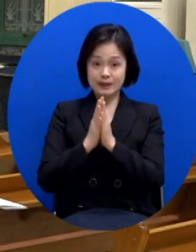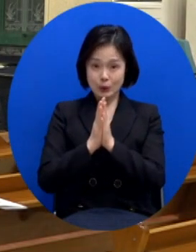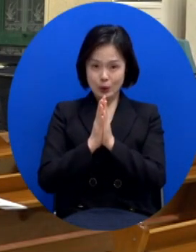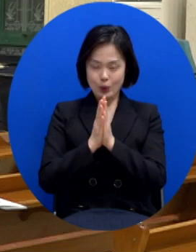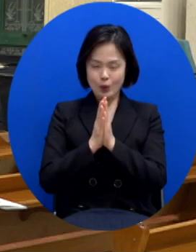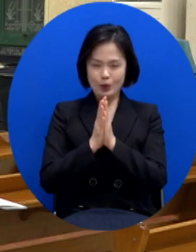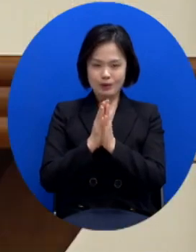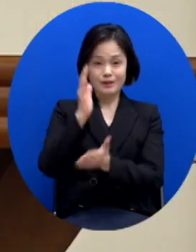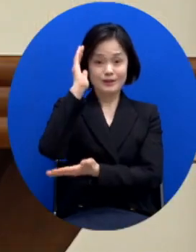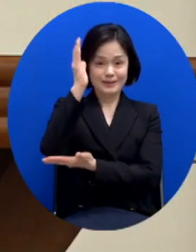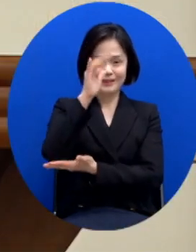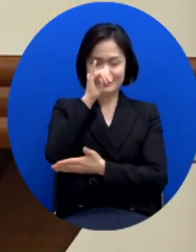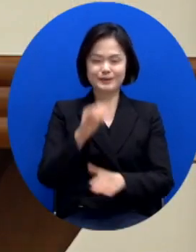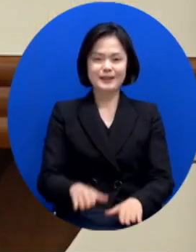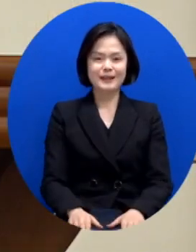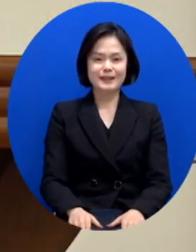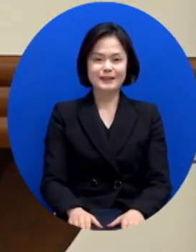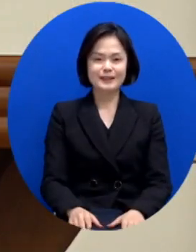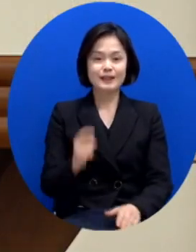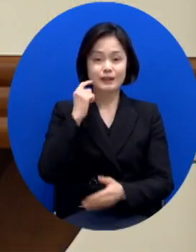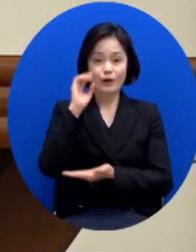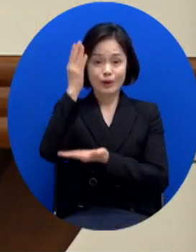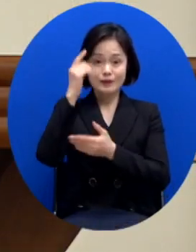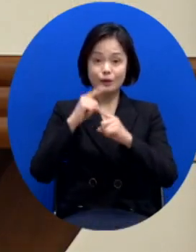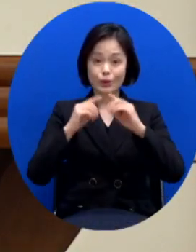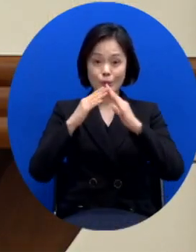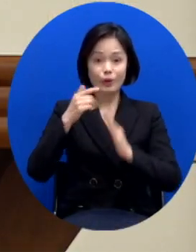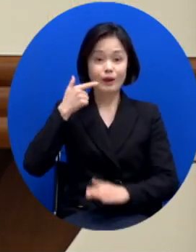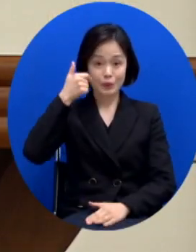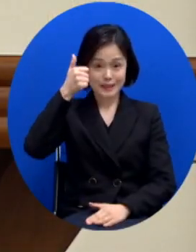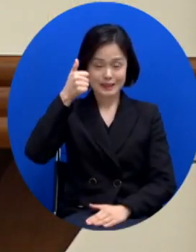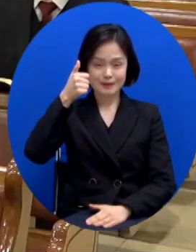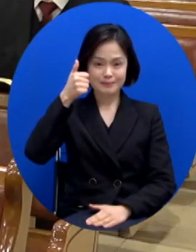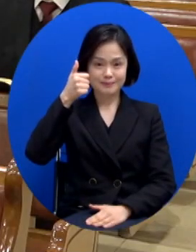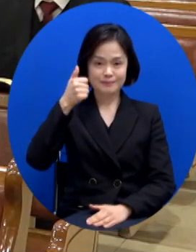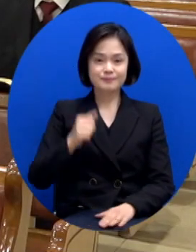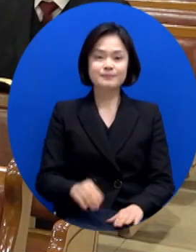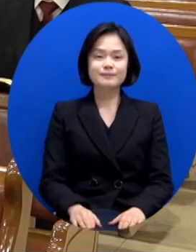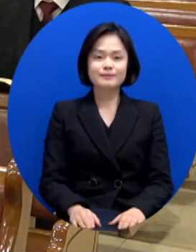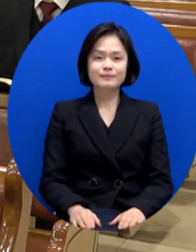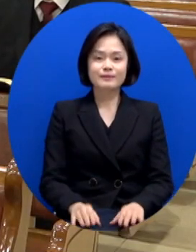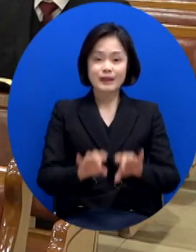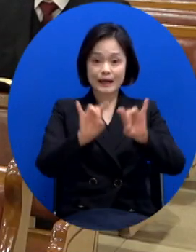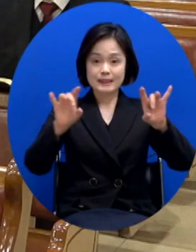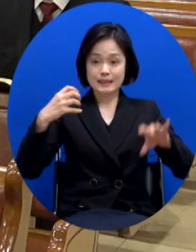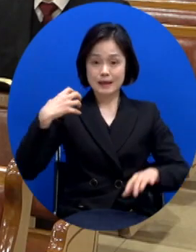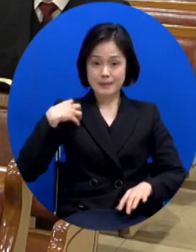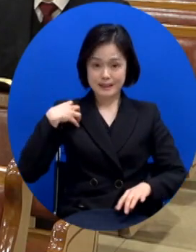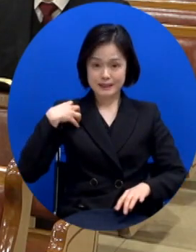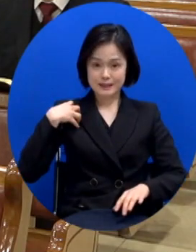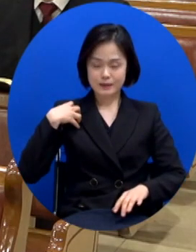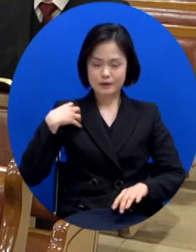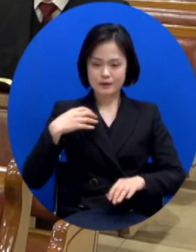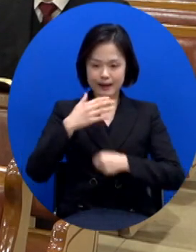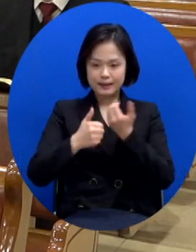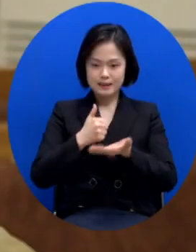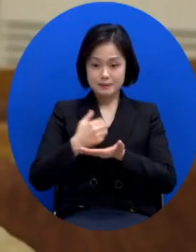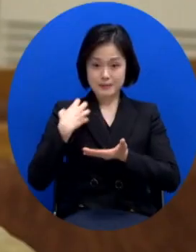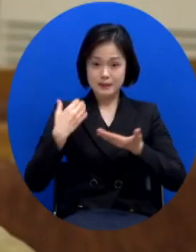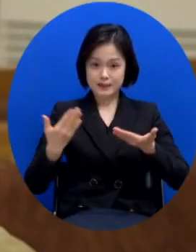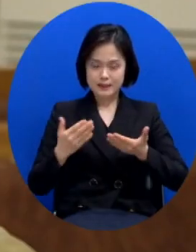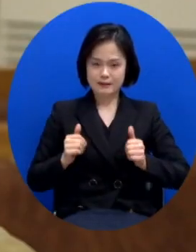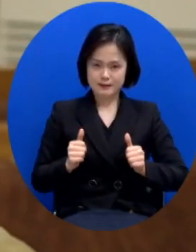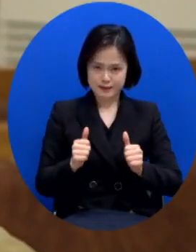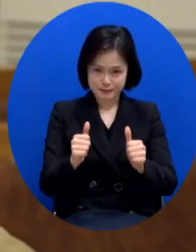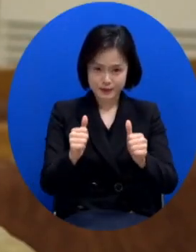전한 순천 영광스러운 교회 신성수 목사는 각자의 자리에서 최선을 다하며 말씀에 순종해 날마다